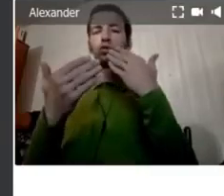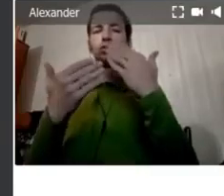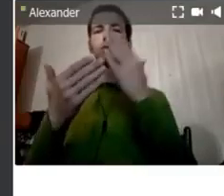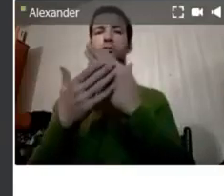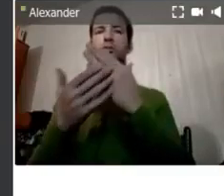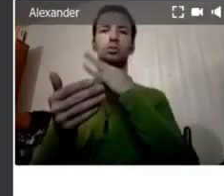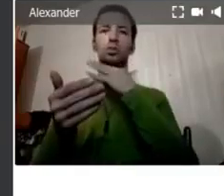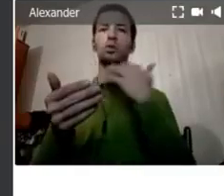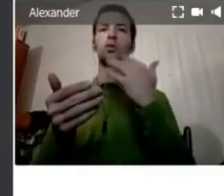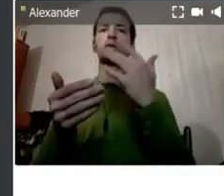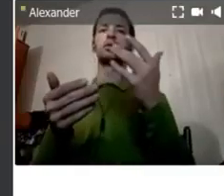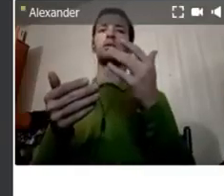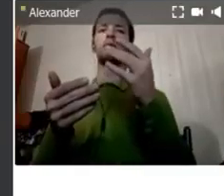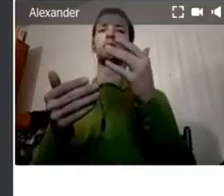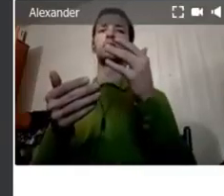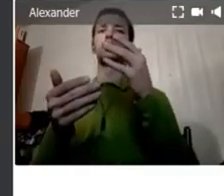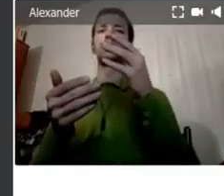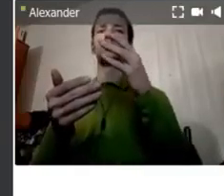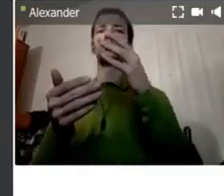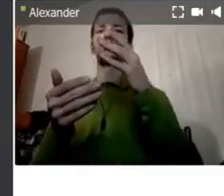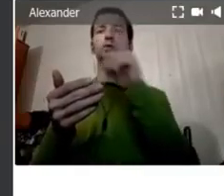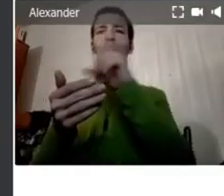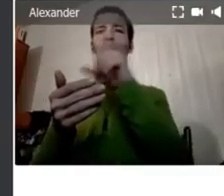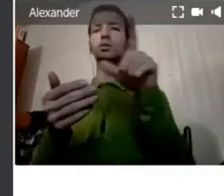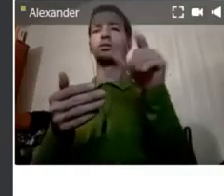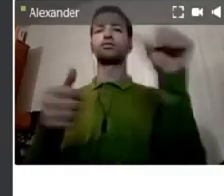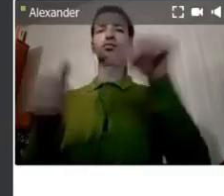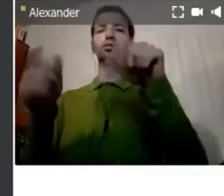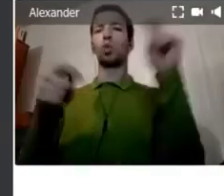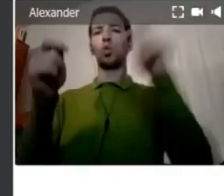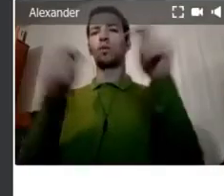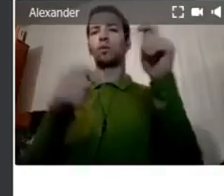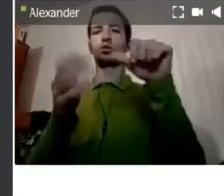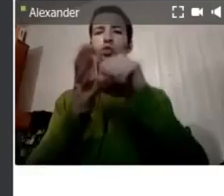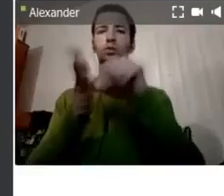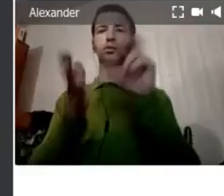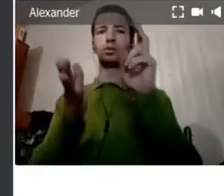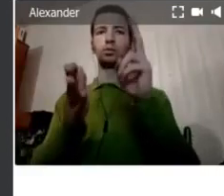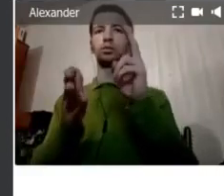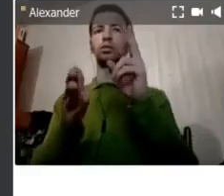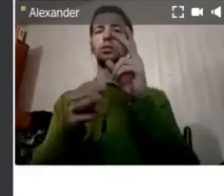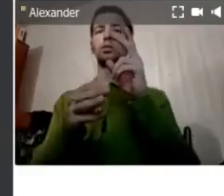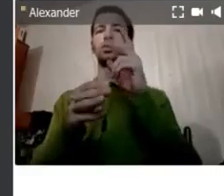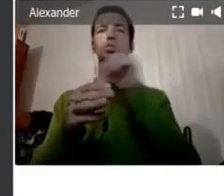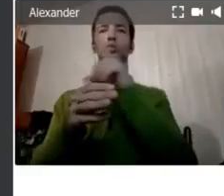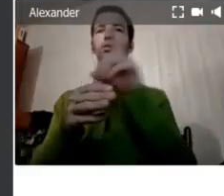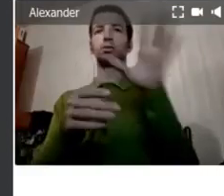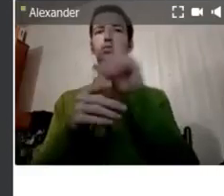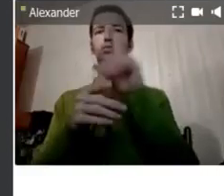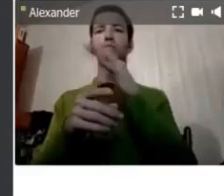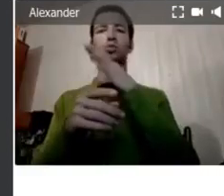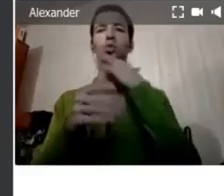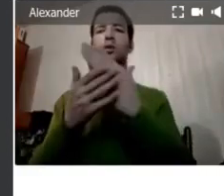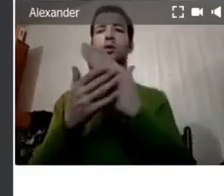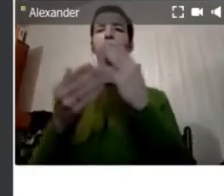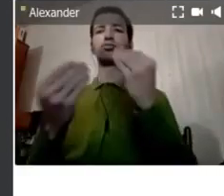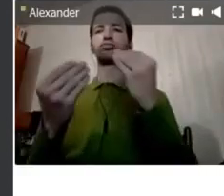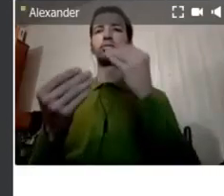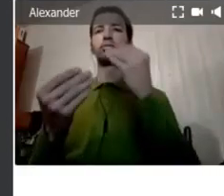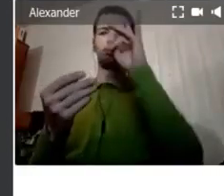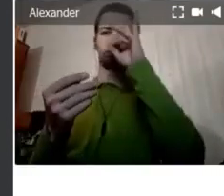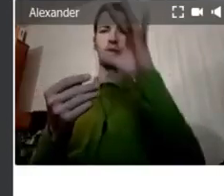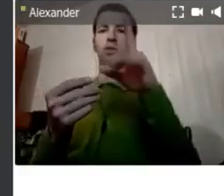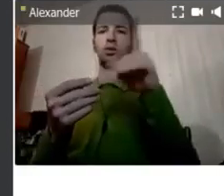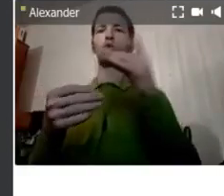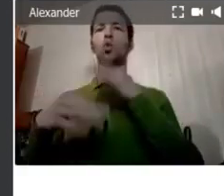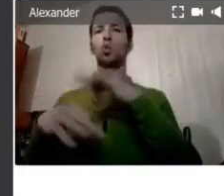даже принц Малайзии у нас в бизнесе есть, ну, очень много авторитетных, взрослых, адекватных, приятных людей, то